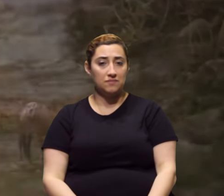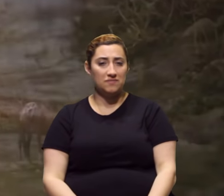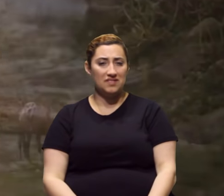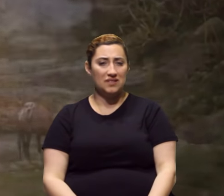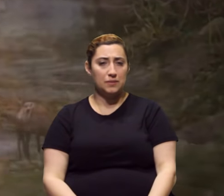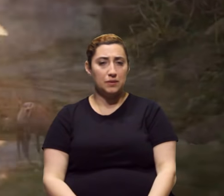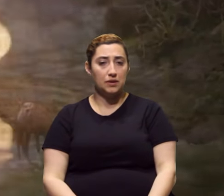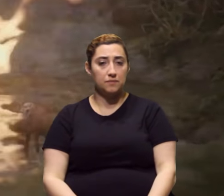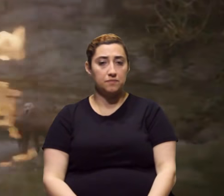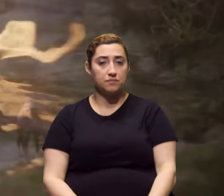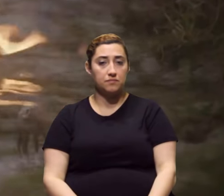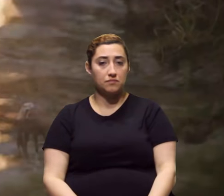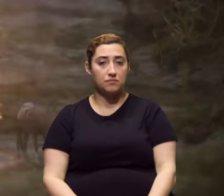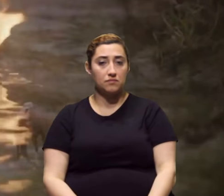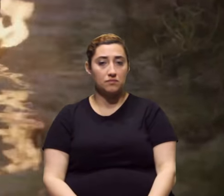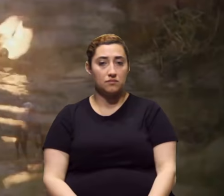atmaya devam ediyor.